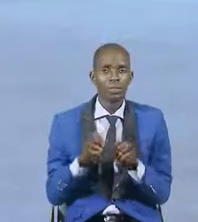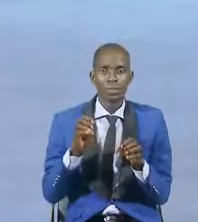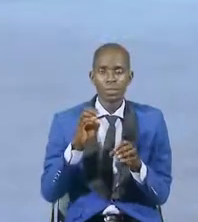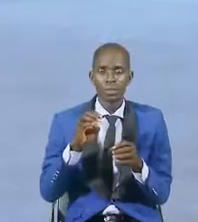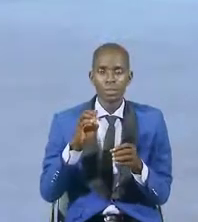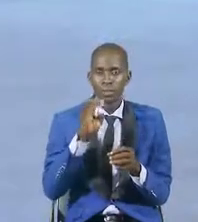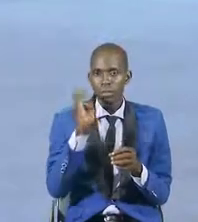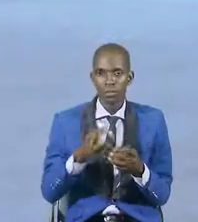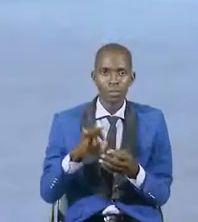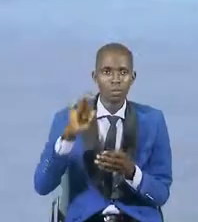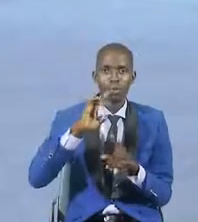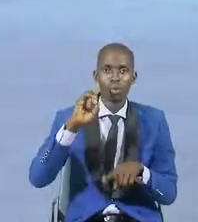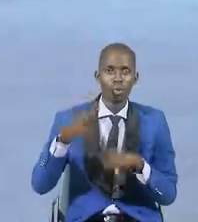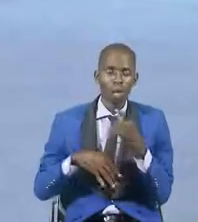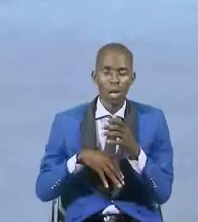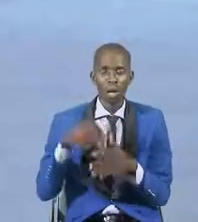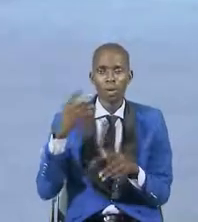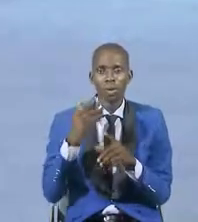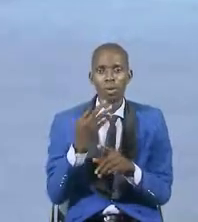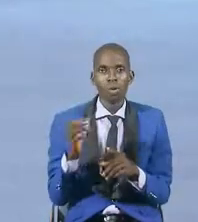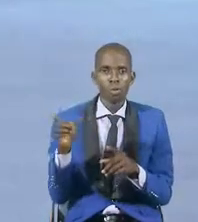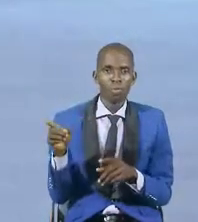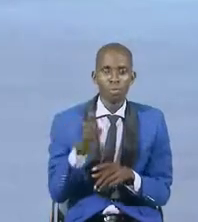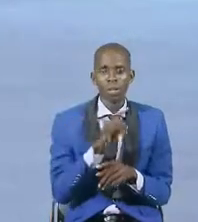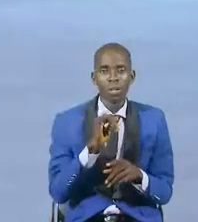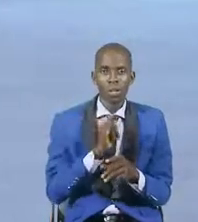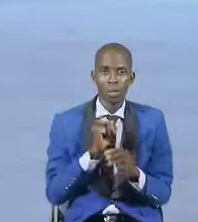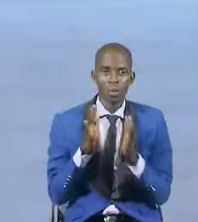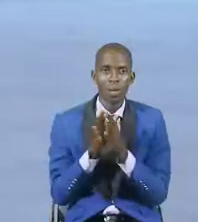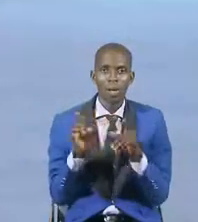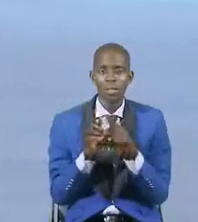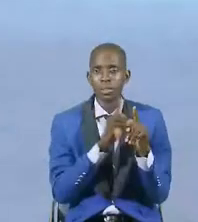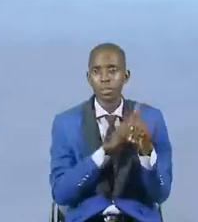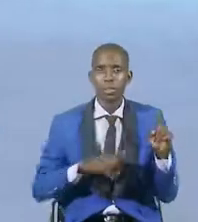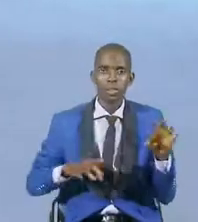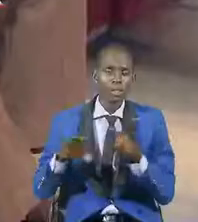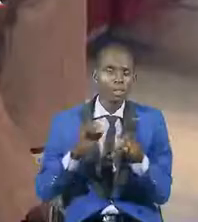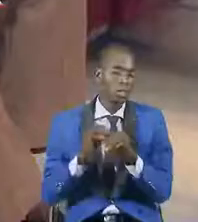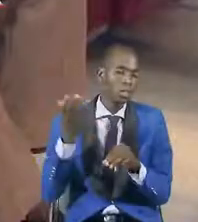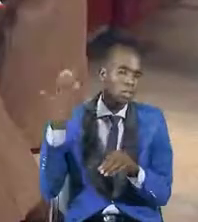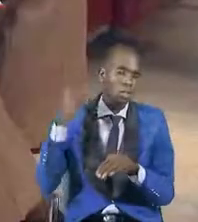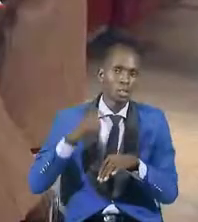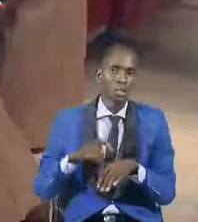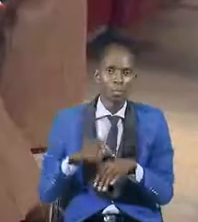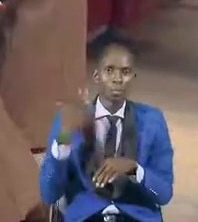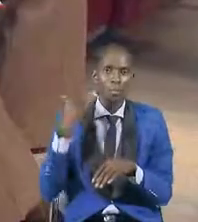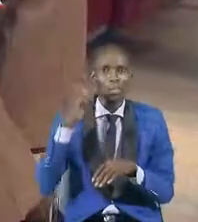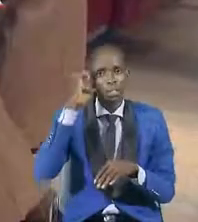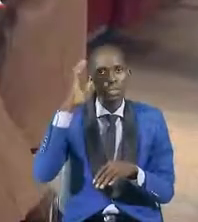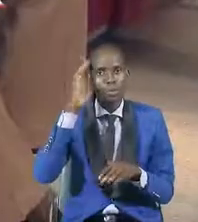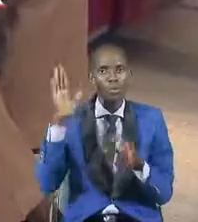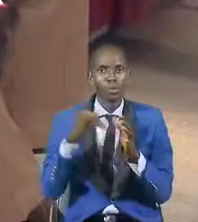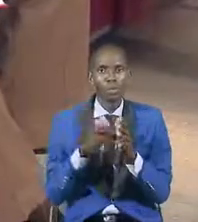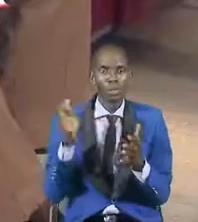esprits malins sortaient. Et comme le Seigneur a fait cela au jour